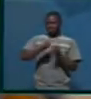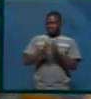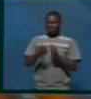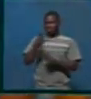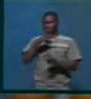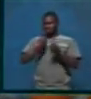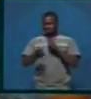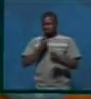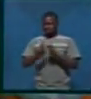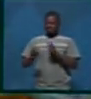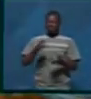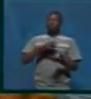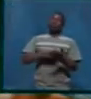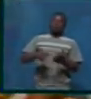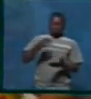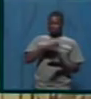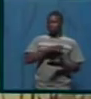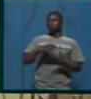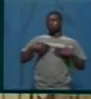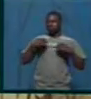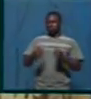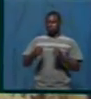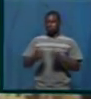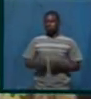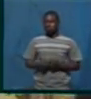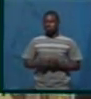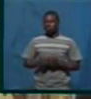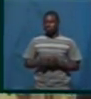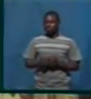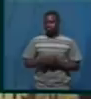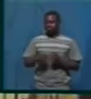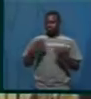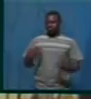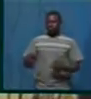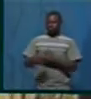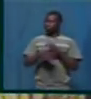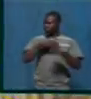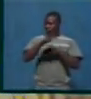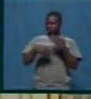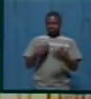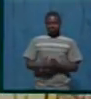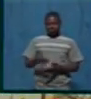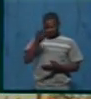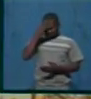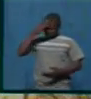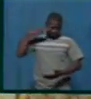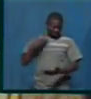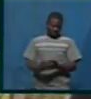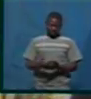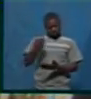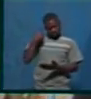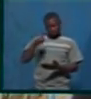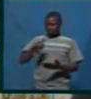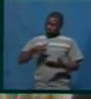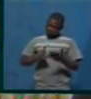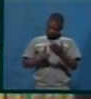causés par les déchets plastiques. Aujourd'hui, tout le monde le sait très bien, pour qu'il y ait développement, il faut qu'il y ait la